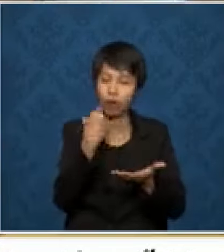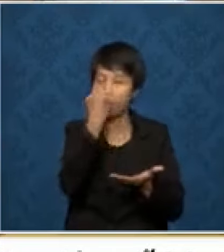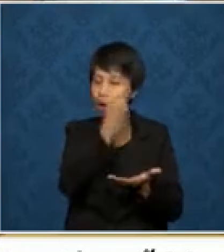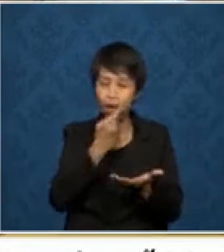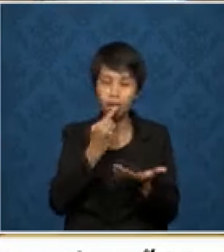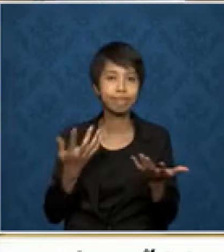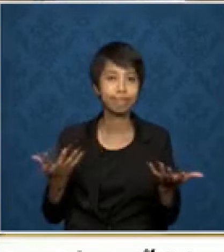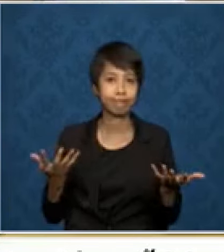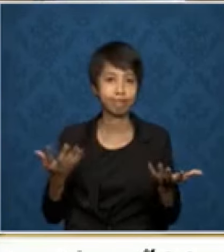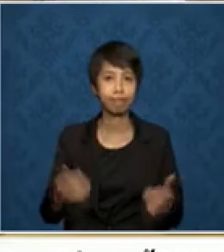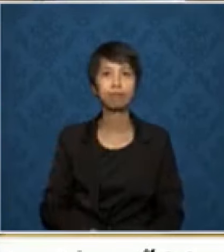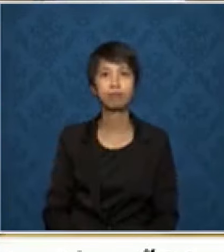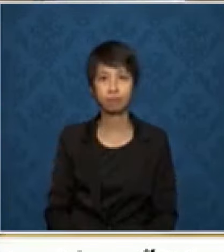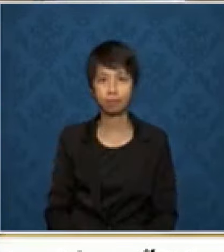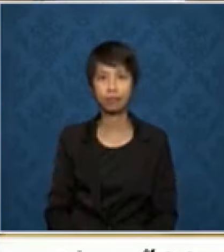ใคร